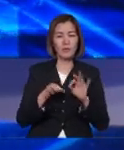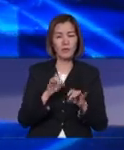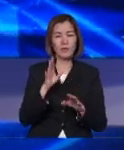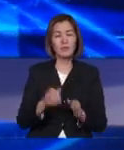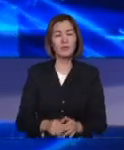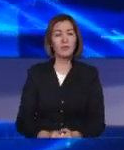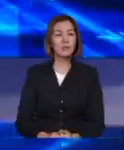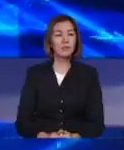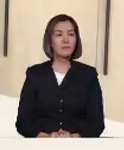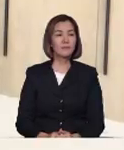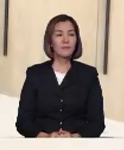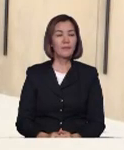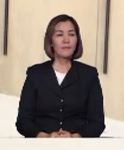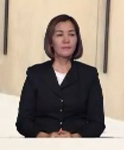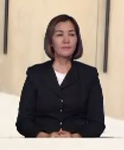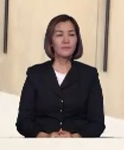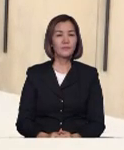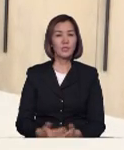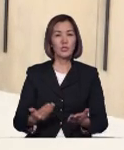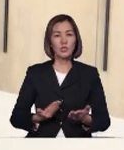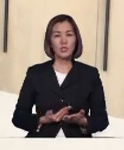в сюжете